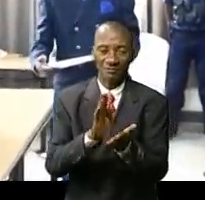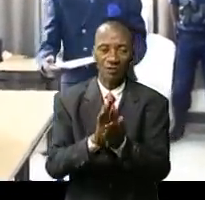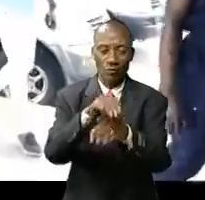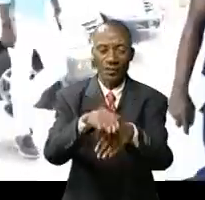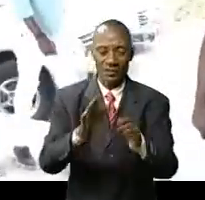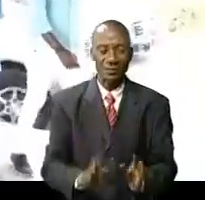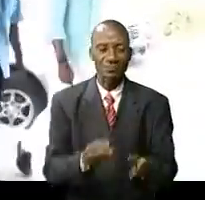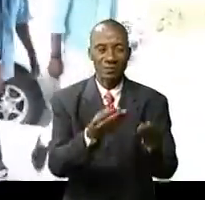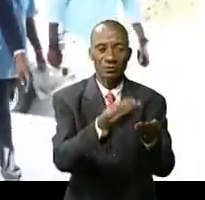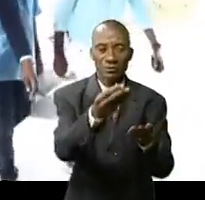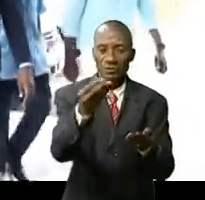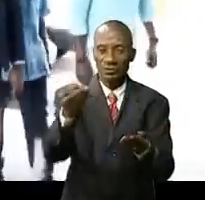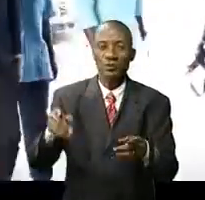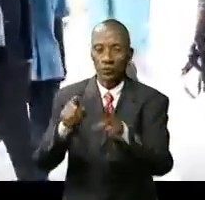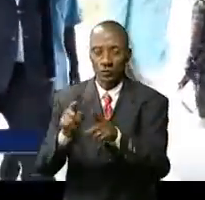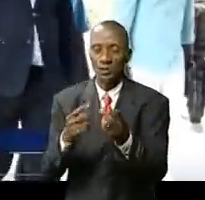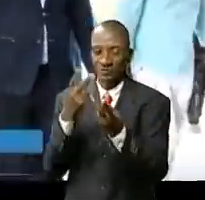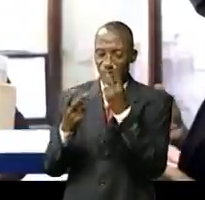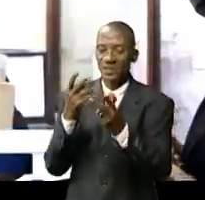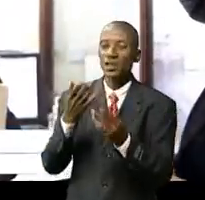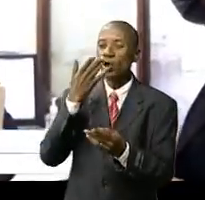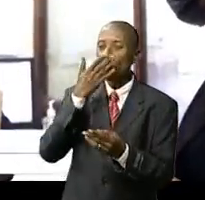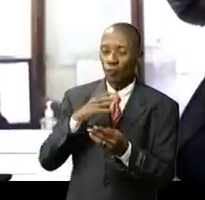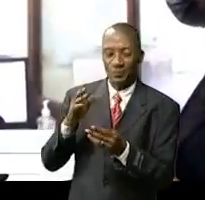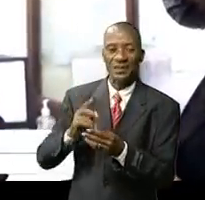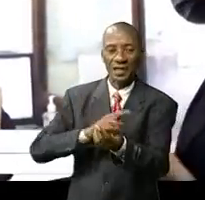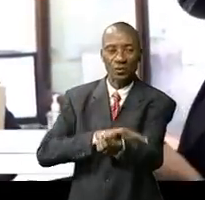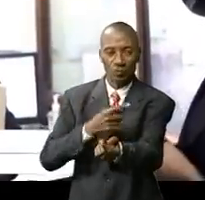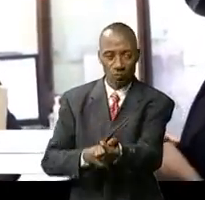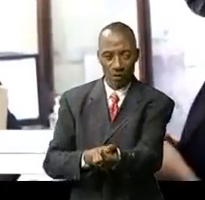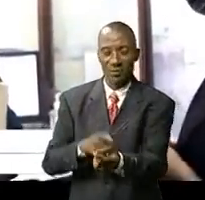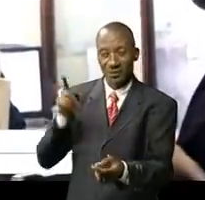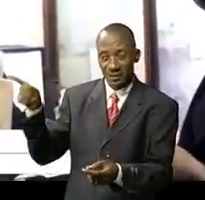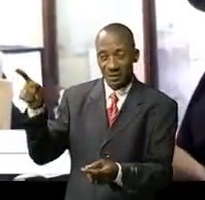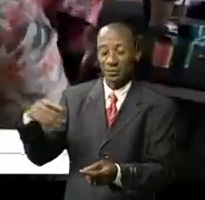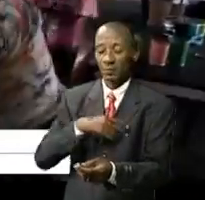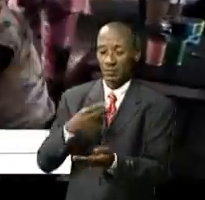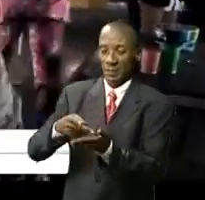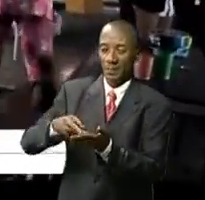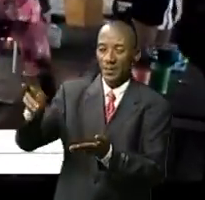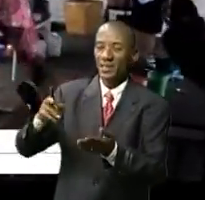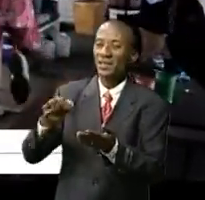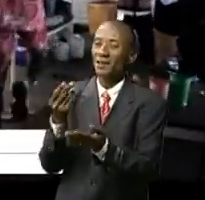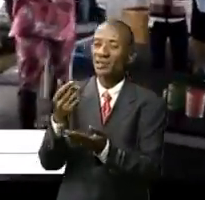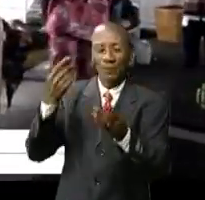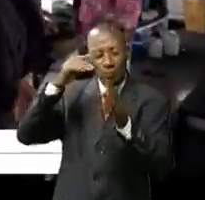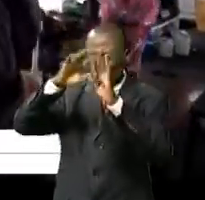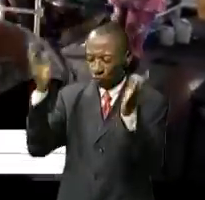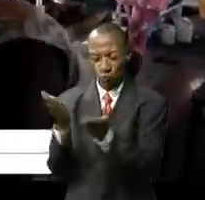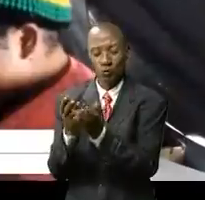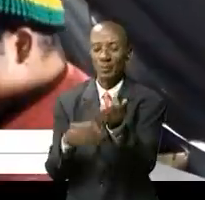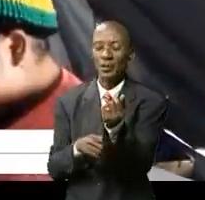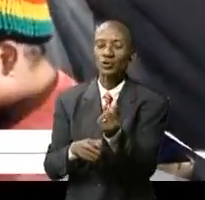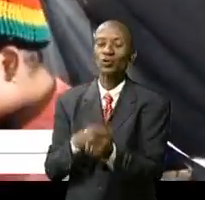avant de visiter l'hôpital général de référence de Goma. Là, il a payé les frais d'hospitalisation de quelques patients, beaucoup plus de